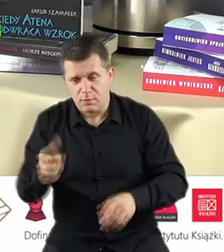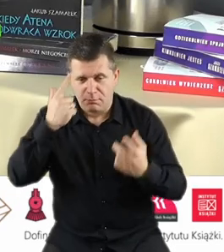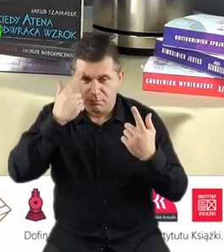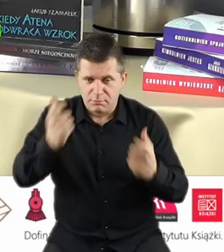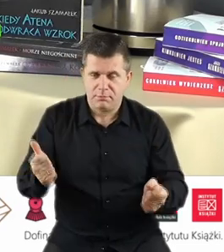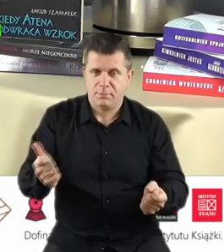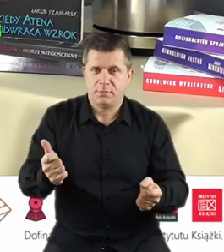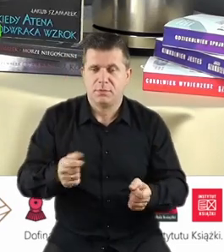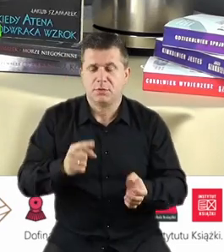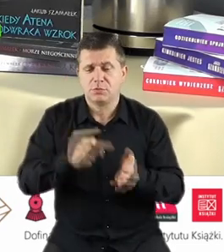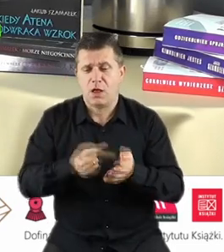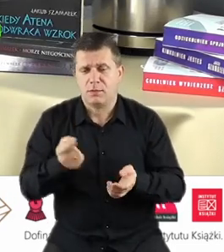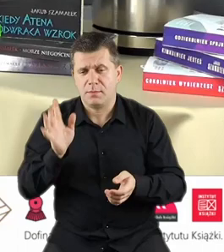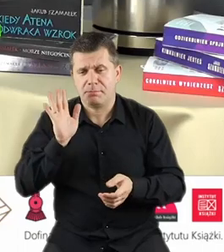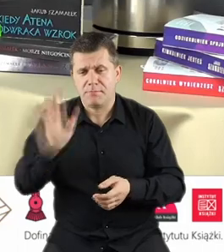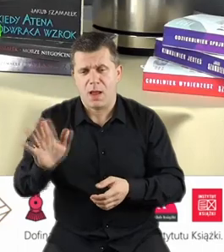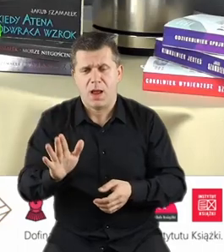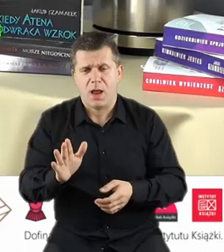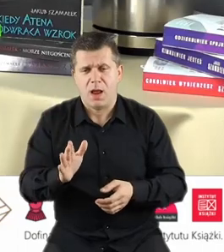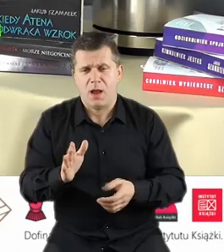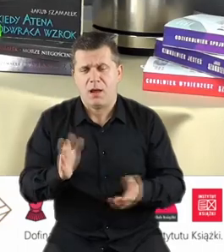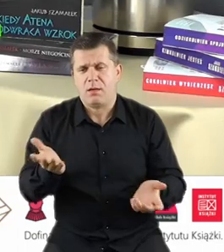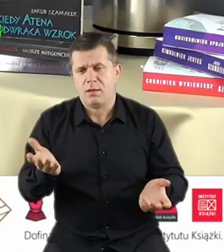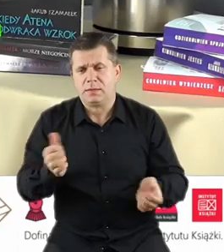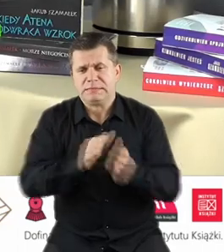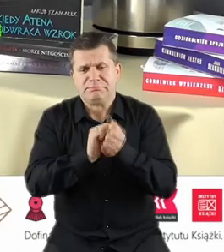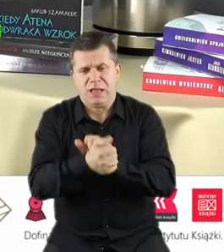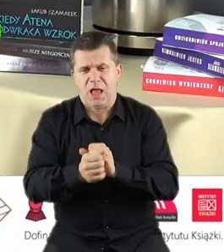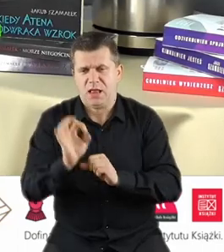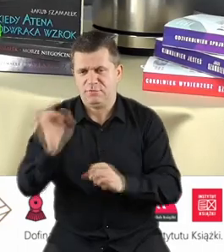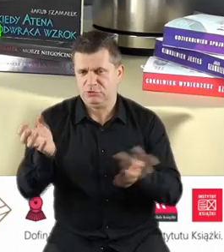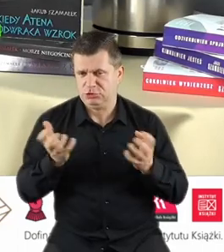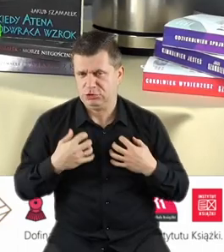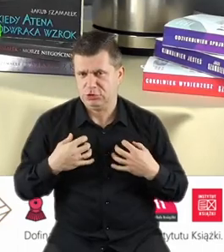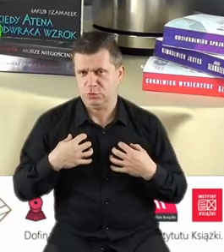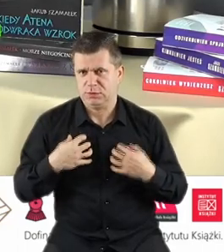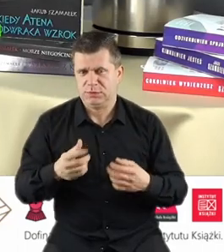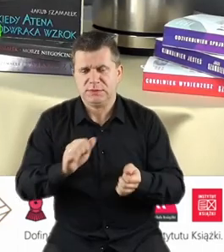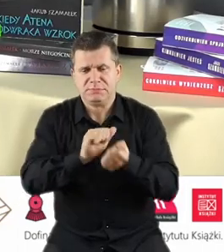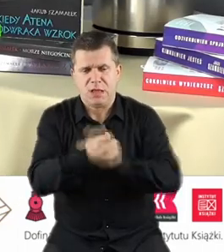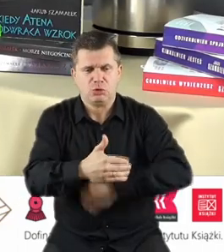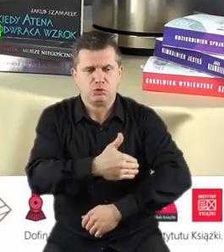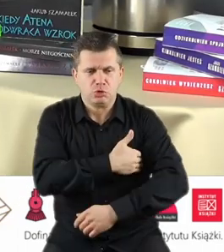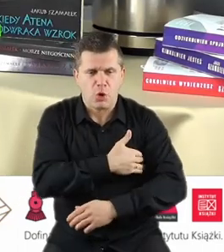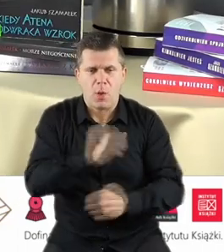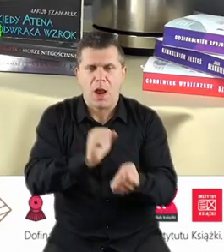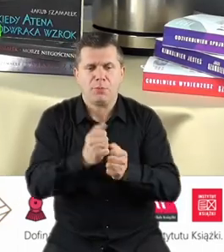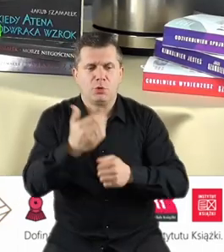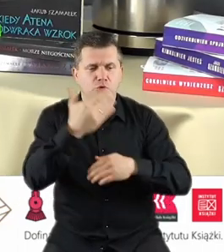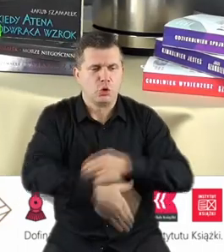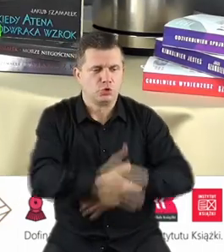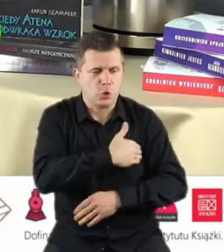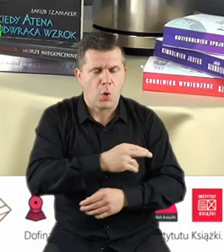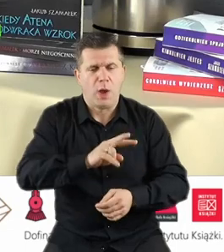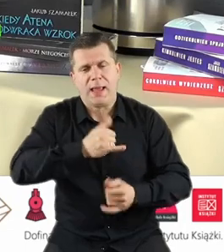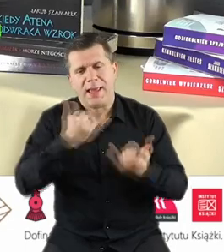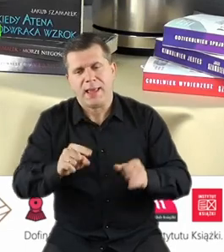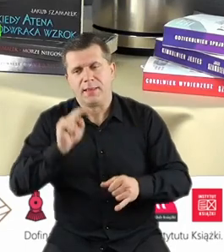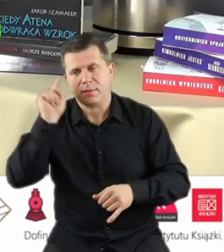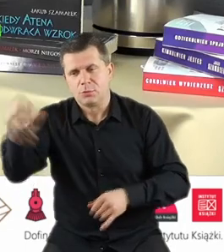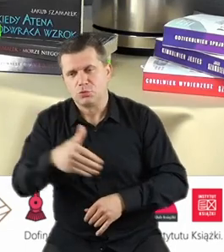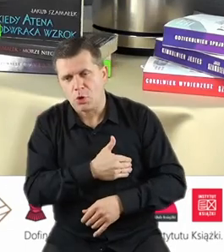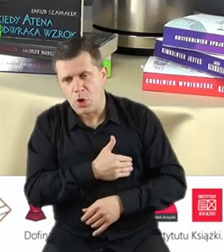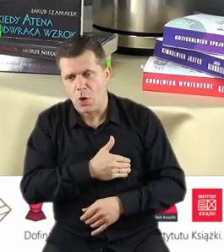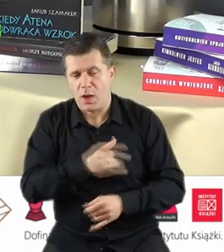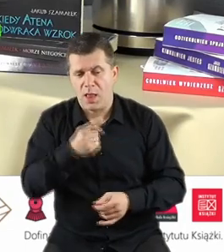I często przychodzą takie dosyć drastyczne zmiany, często związane na przykład z tym, że zmieniają szkołę, czy kończą jedną szkołę, zaczynają drugą. I powiedzmy, jeżeli w